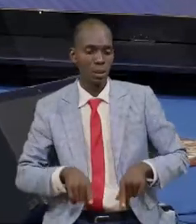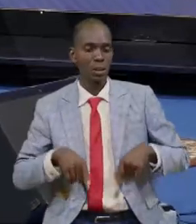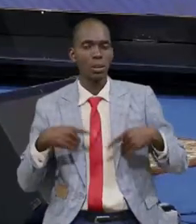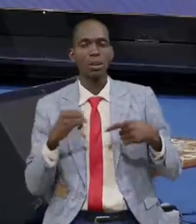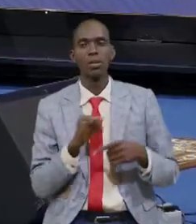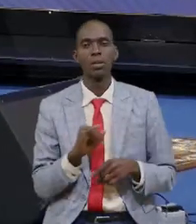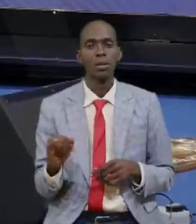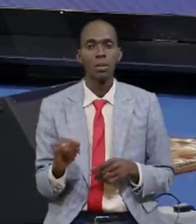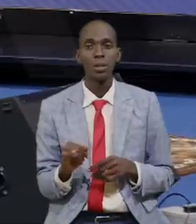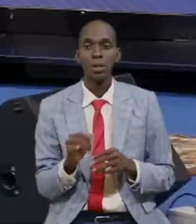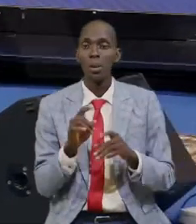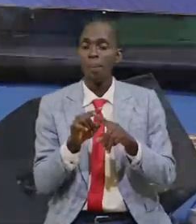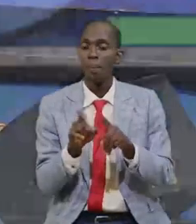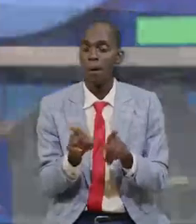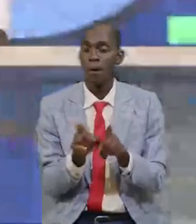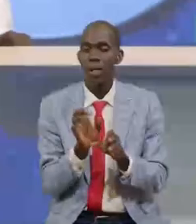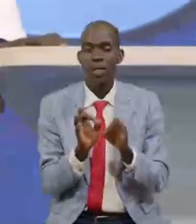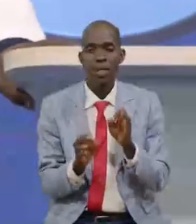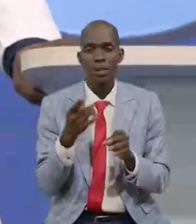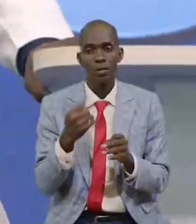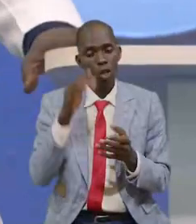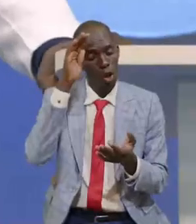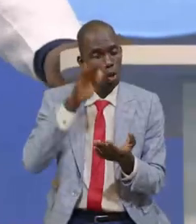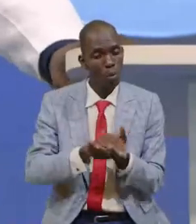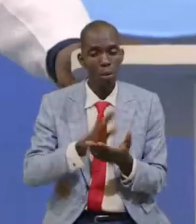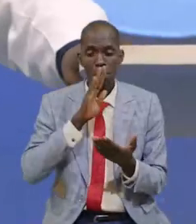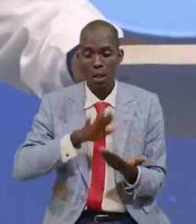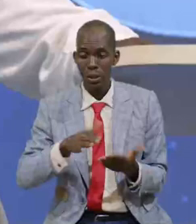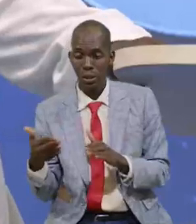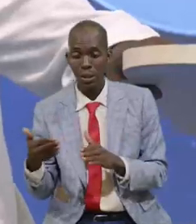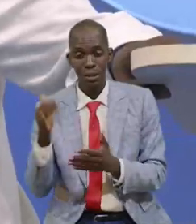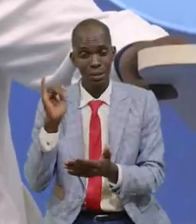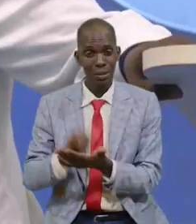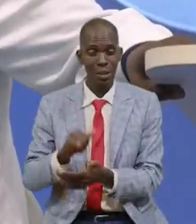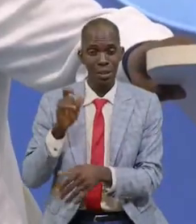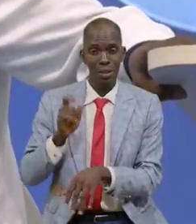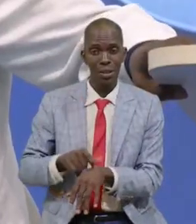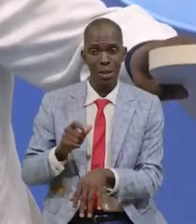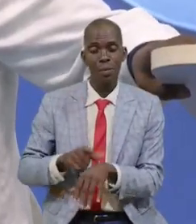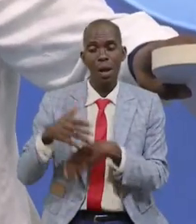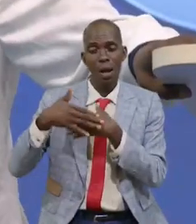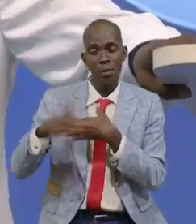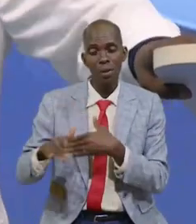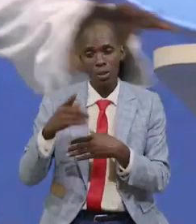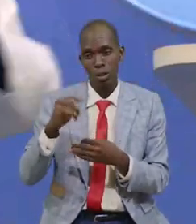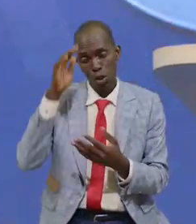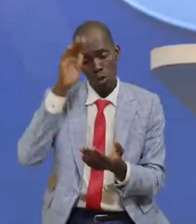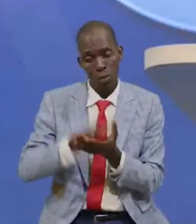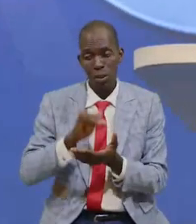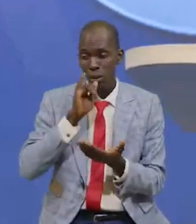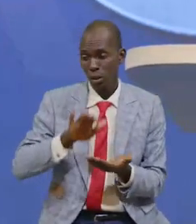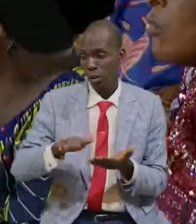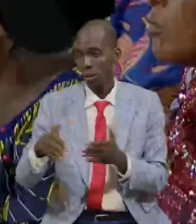Mais si le mari meurt, c'est en ce temps-là seulement, après que le mari